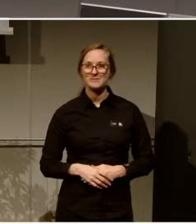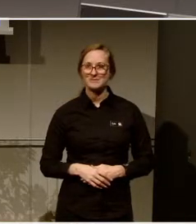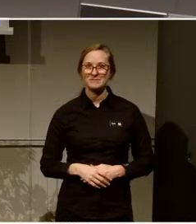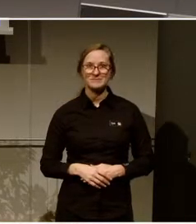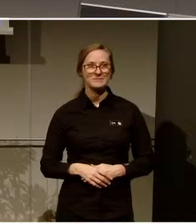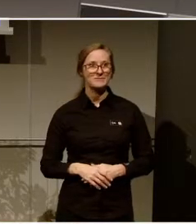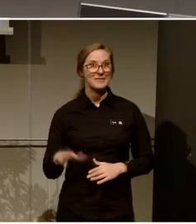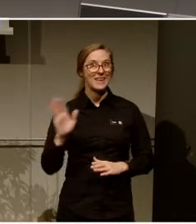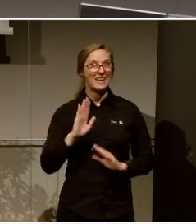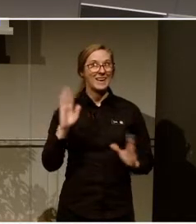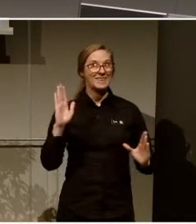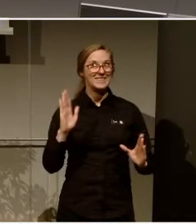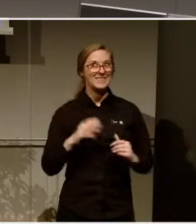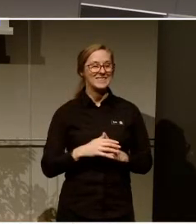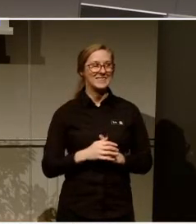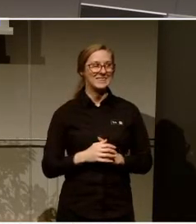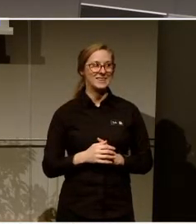Hej!